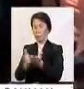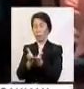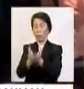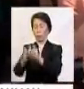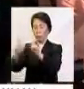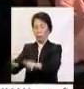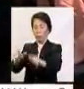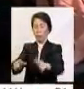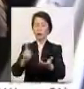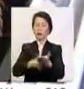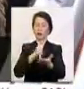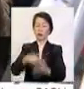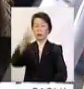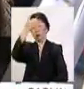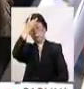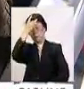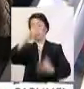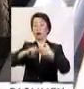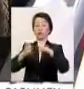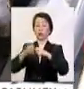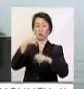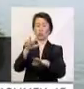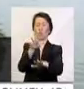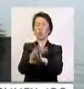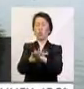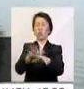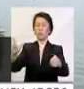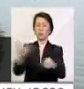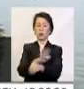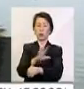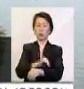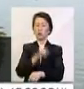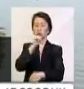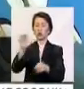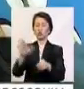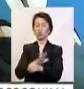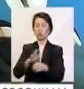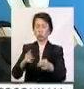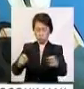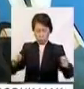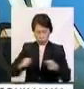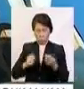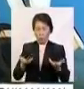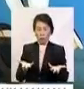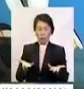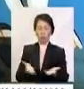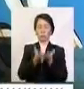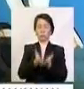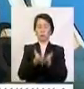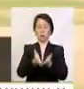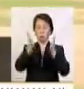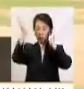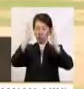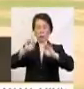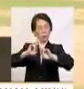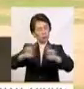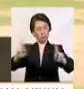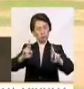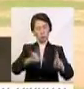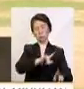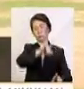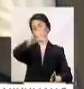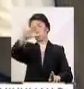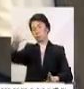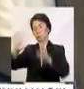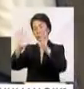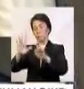ditahan kadangkala menjadi masalah kerana sesak dan penuh serta kekurangan PTV. Maritim Malaysia bersedia melakukan penerbangan